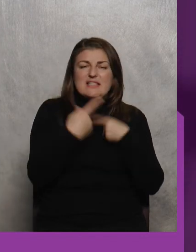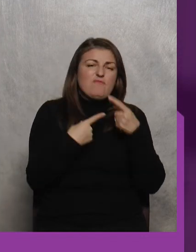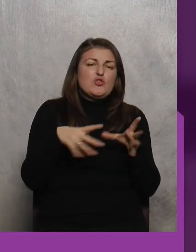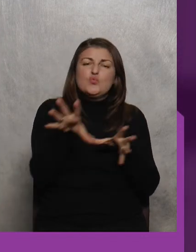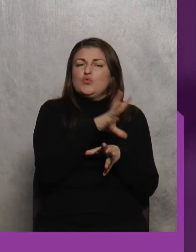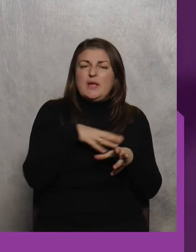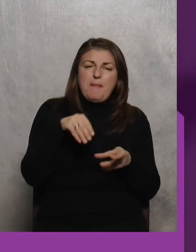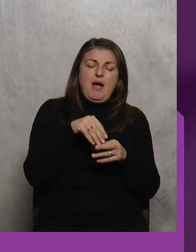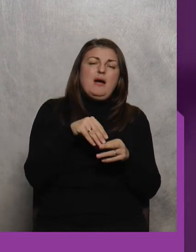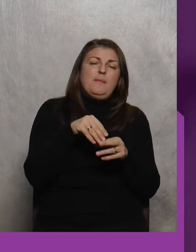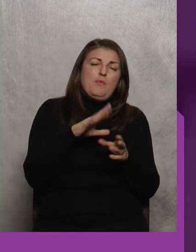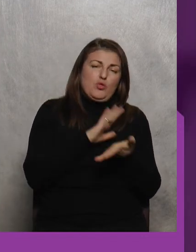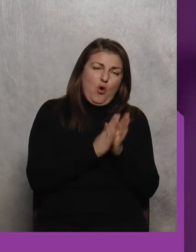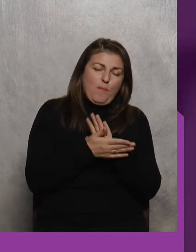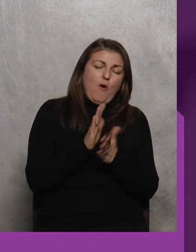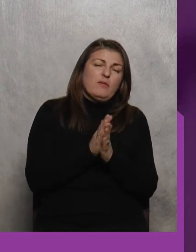усіма